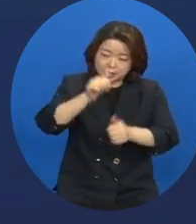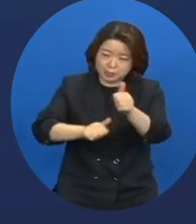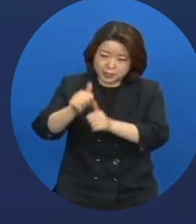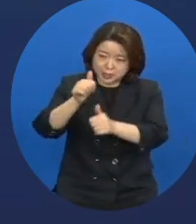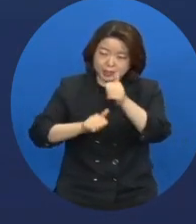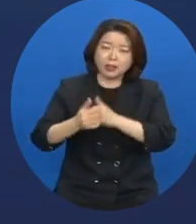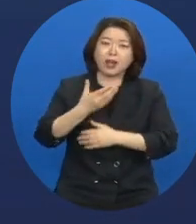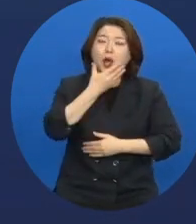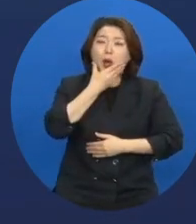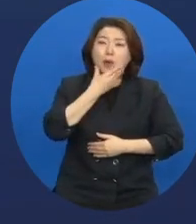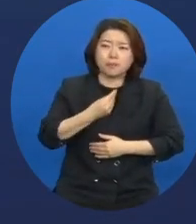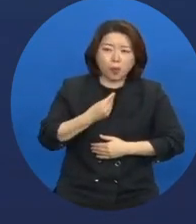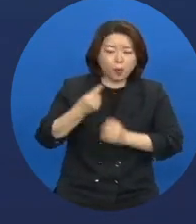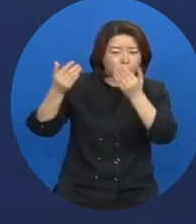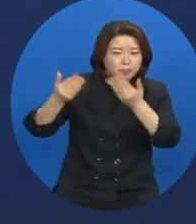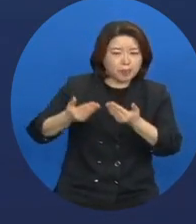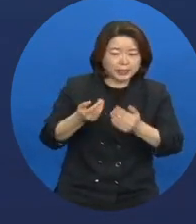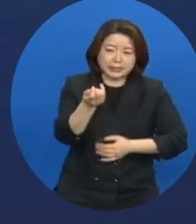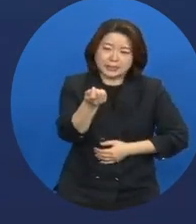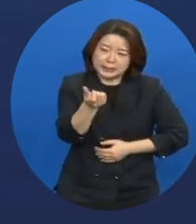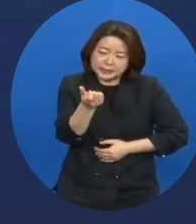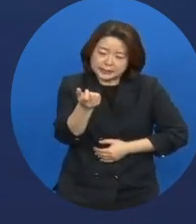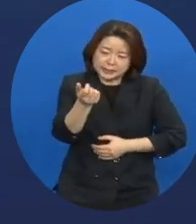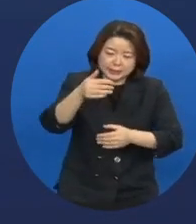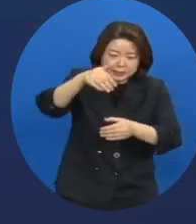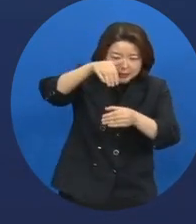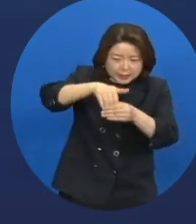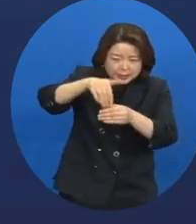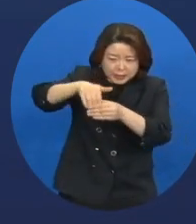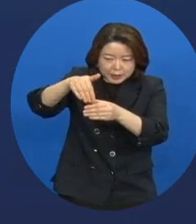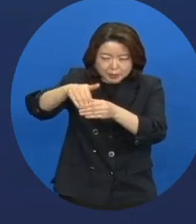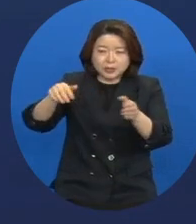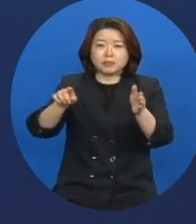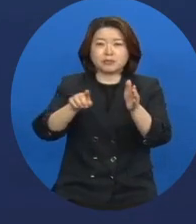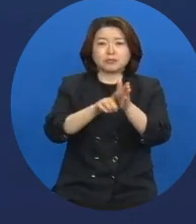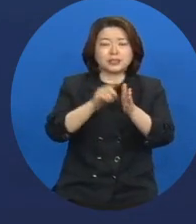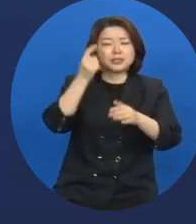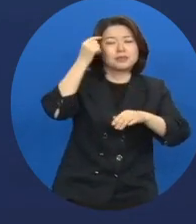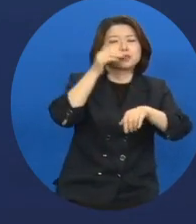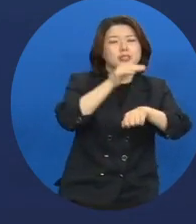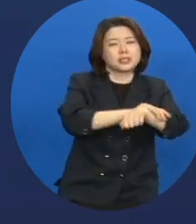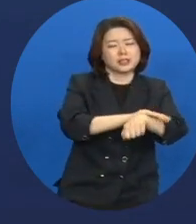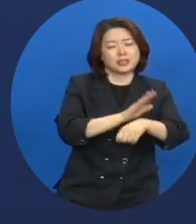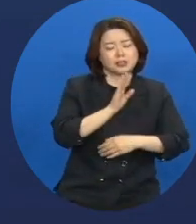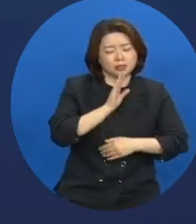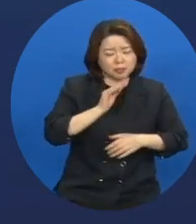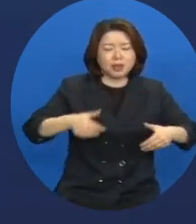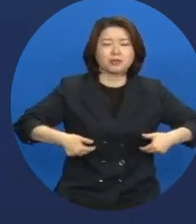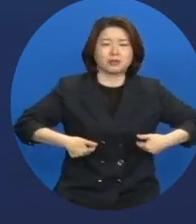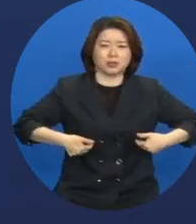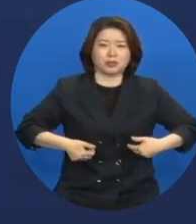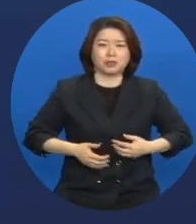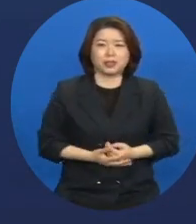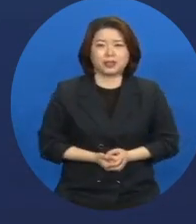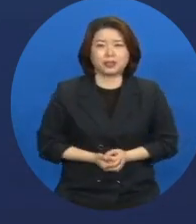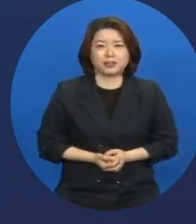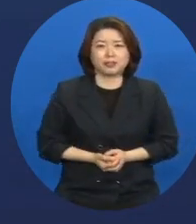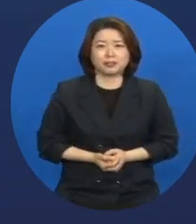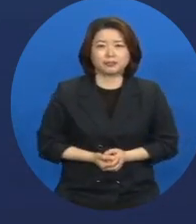받을 씨를 심는 그런 믿음과 지혜가 우리에게 필요합니다.